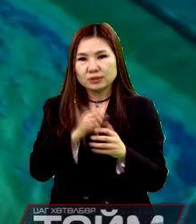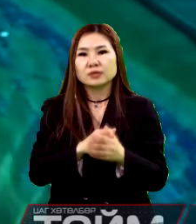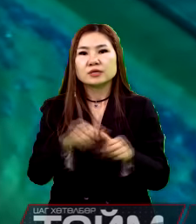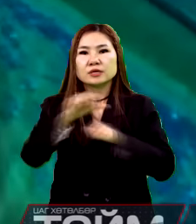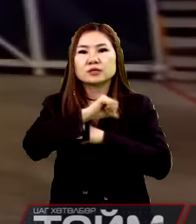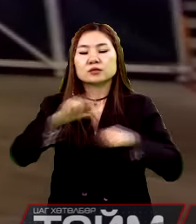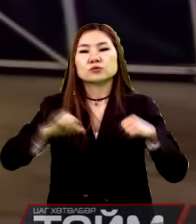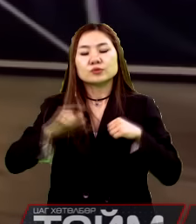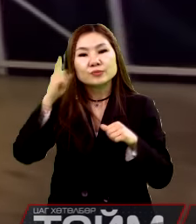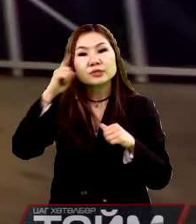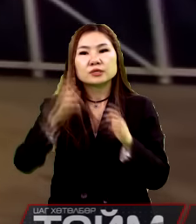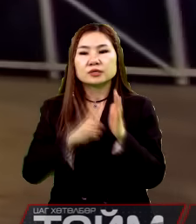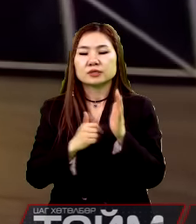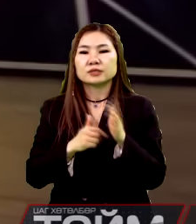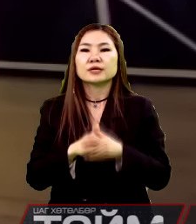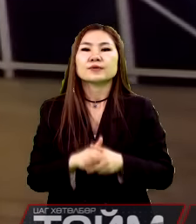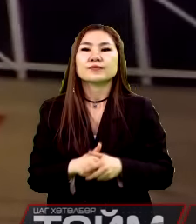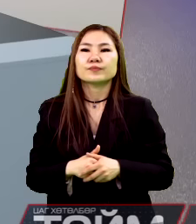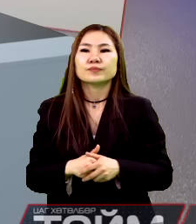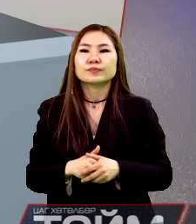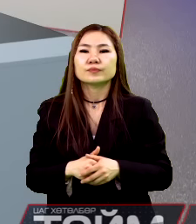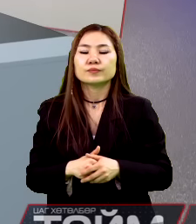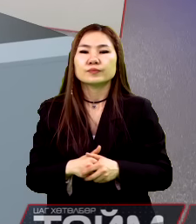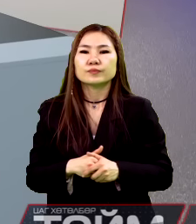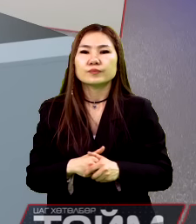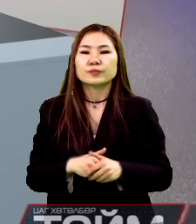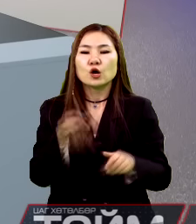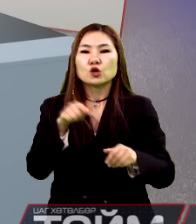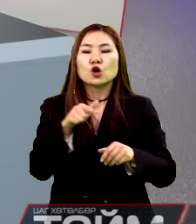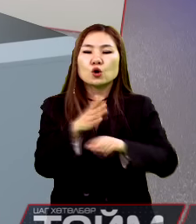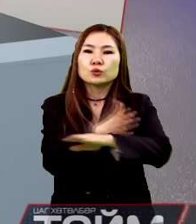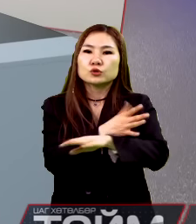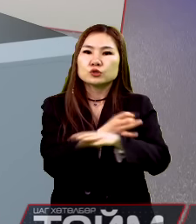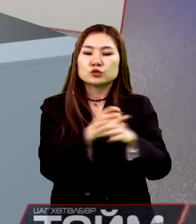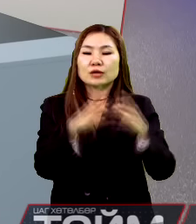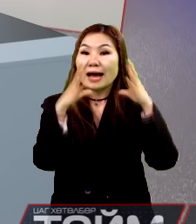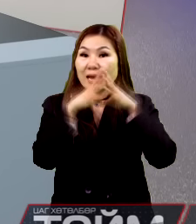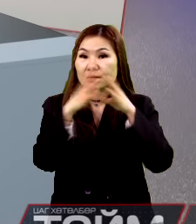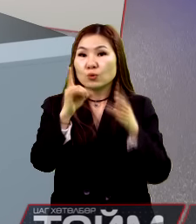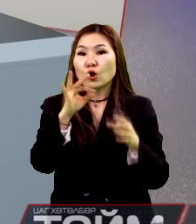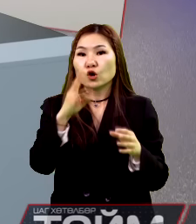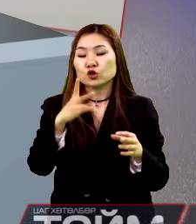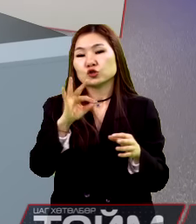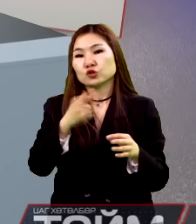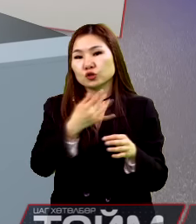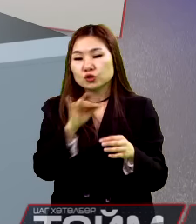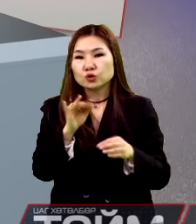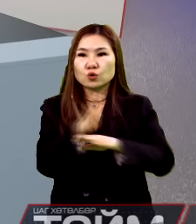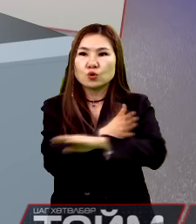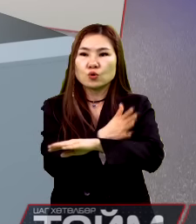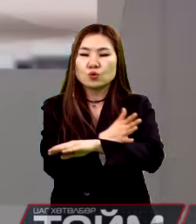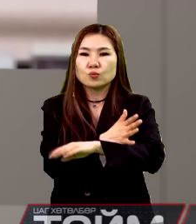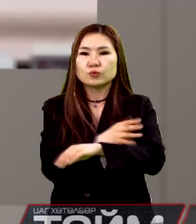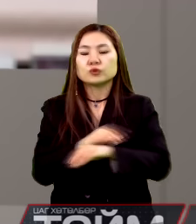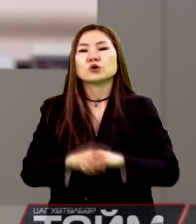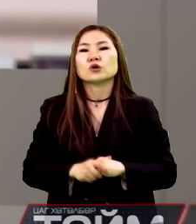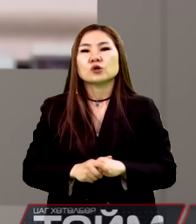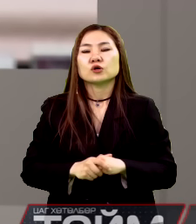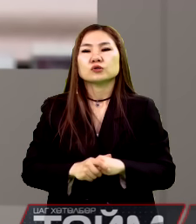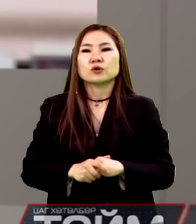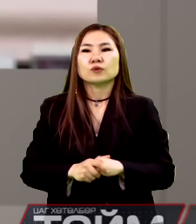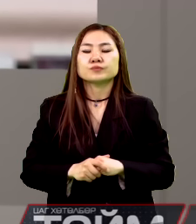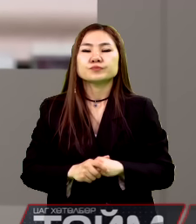мэд хэрэгтэй байх гэдэг хүрээнд энэ асуудлыг бид бас хүндэж ярьж байна. Тэгэхээр одоогоос яг 7 хоног юм, 10 хоногийн өмнө улсын их хурлаар Монгол